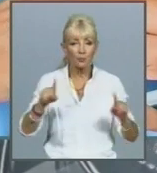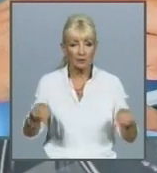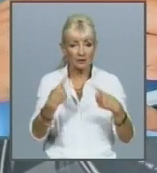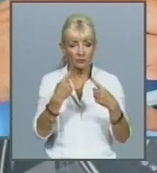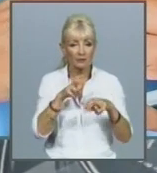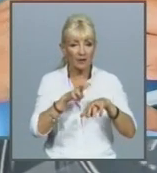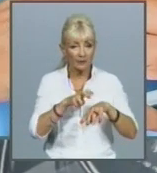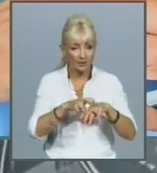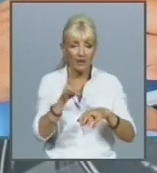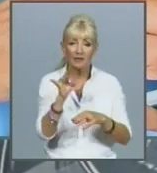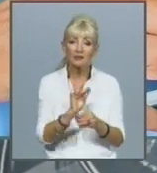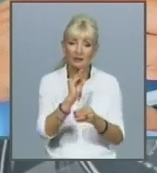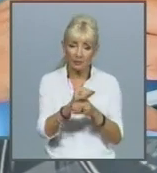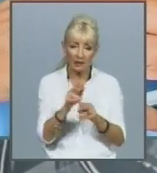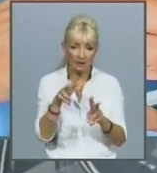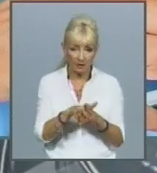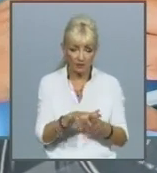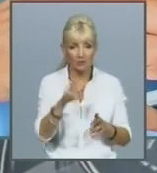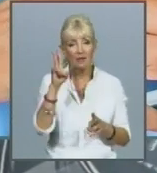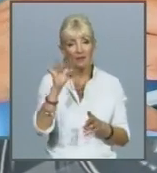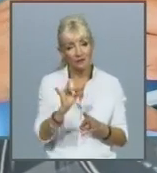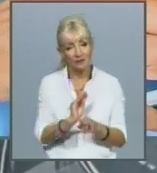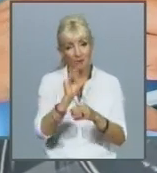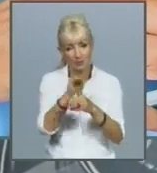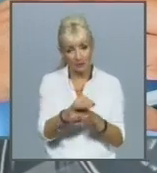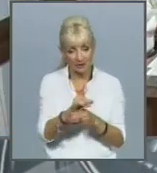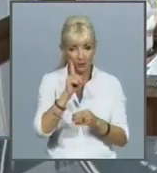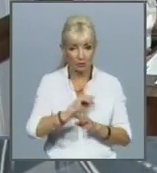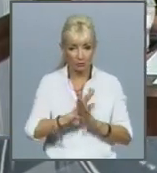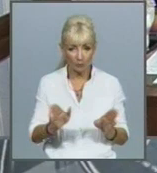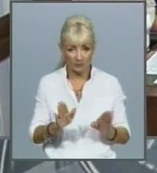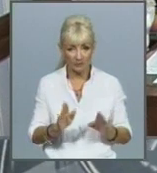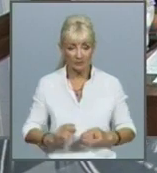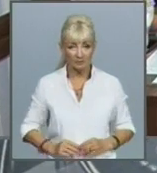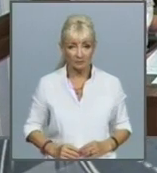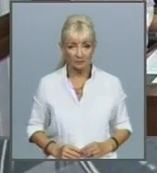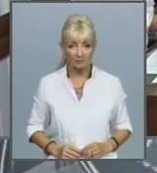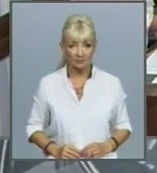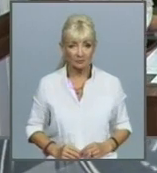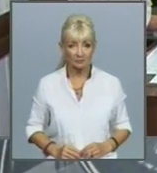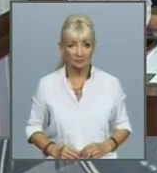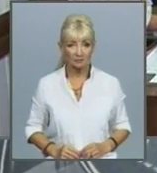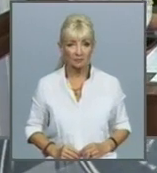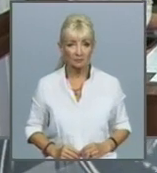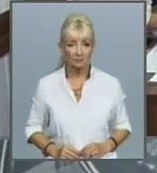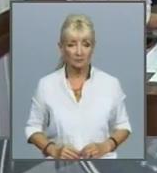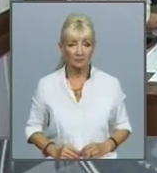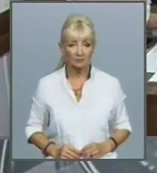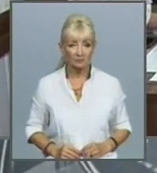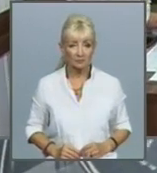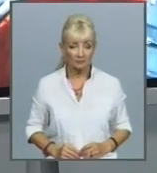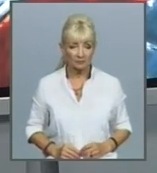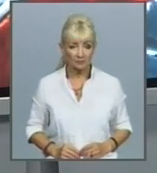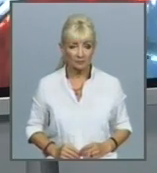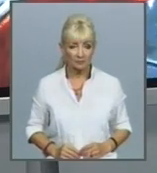лікарям ні додаткового навантаження, ні додаткових незручностей. Анжела Сишко, Олег Синицький, Харківські звісті.